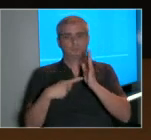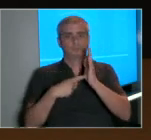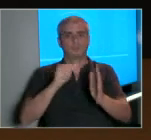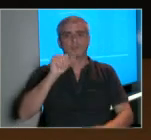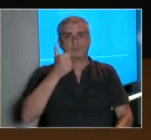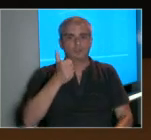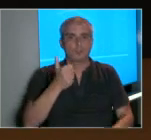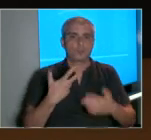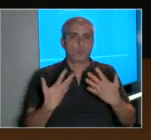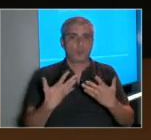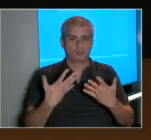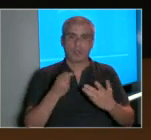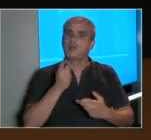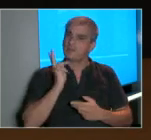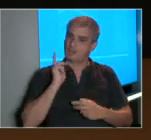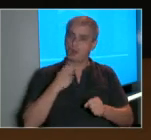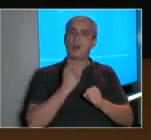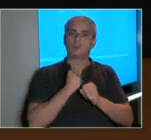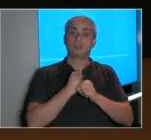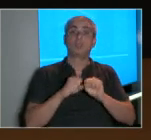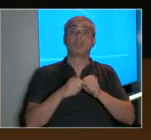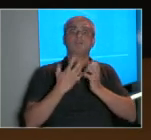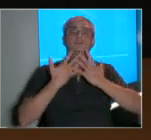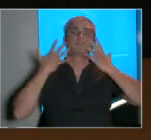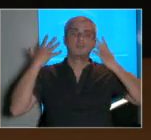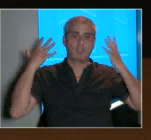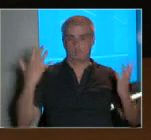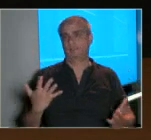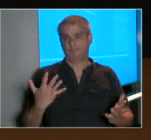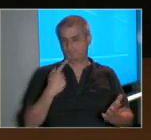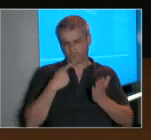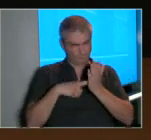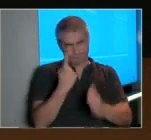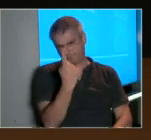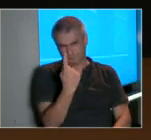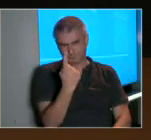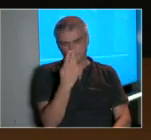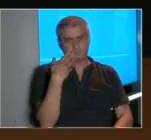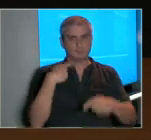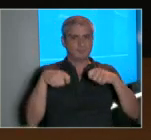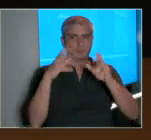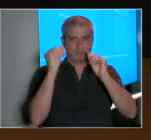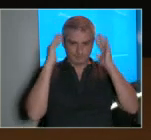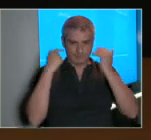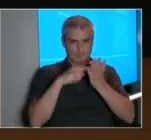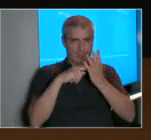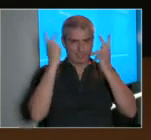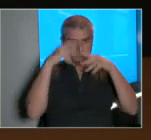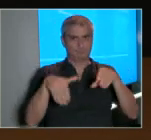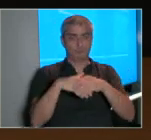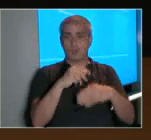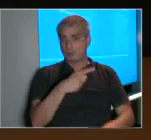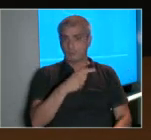קודם כל על חולשה, אבל היא עלולה להוביל לנזקים דרמטיים. דוגמה אחת, הבוררות שהייתה לנו עם מצרים בעקבות הסכם השלום